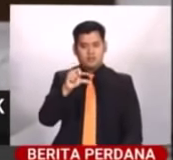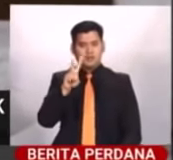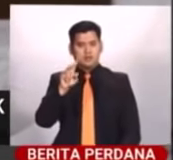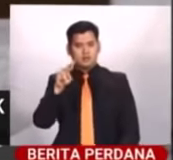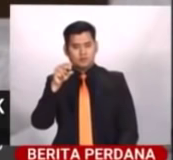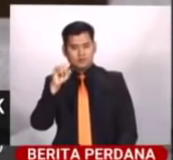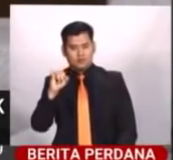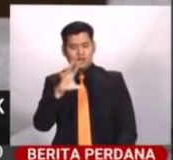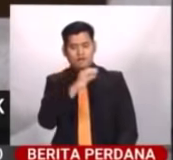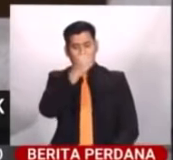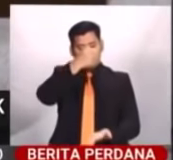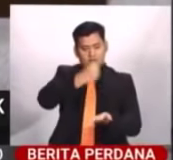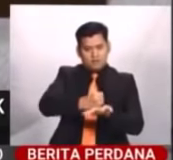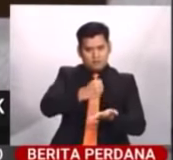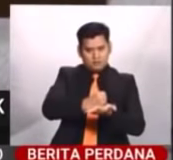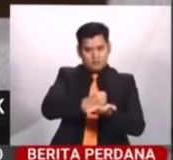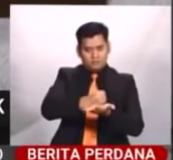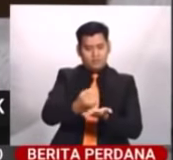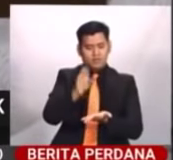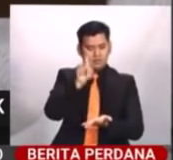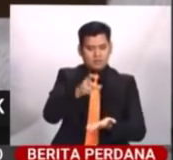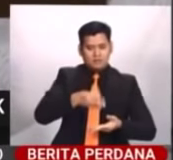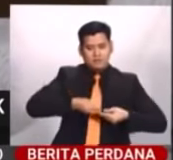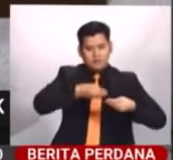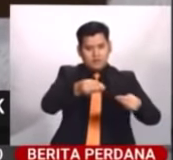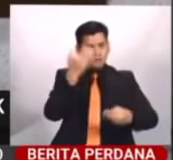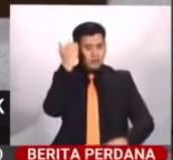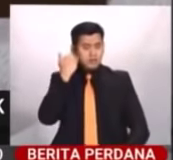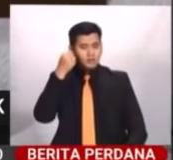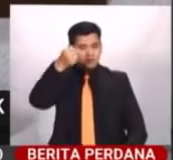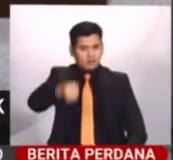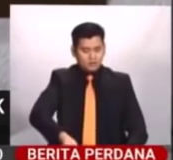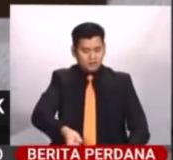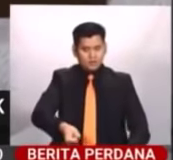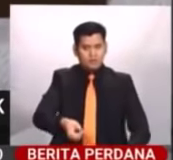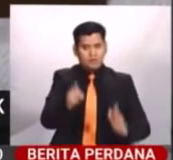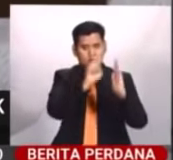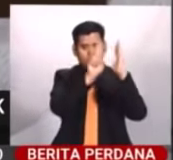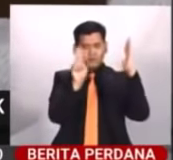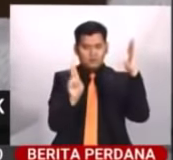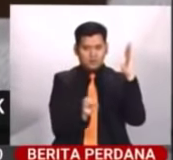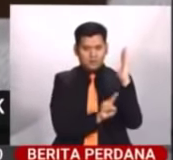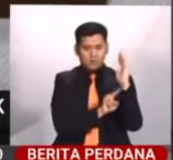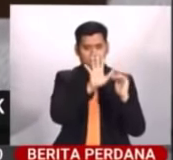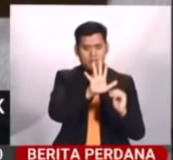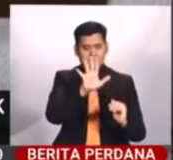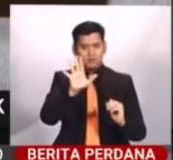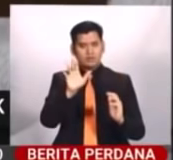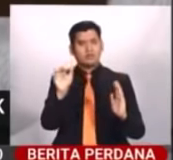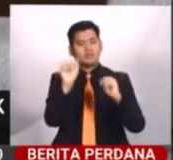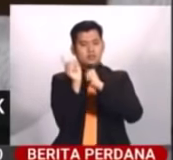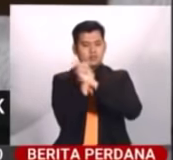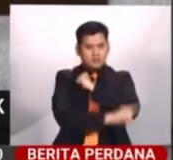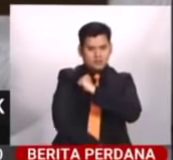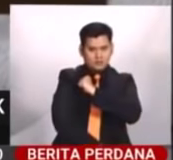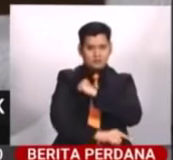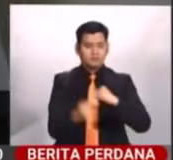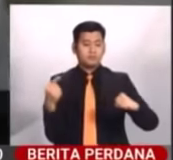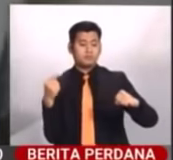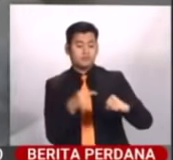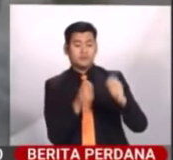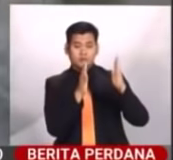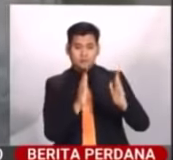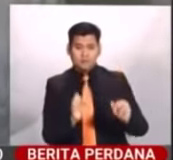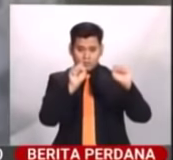mahkamah. Sabit kesalahan mengikut Seksyen 505(B) Kanun Keseksaan, tertuduh boleh dipenjara sehingga 2